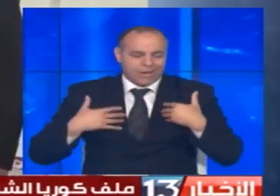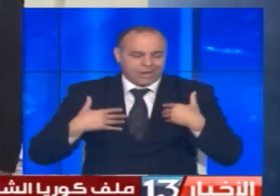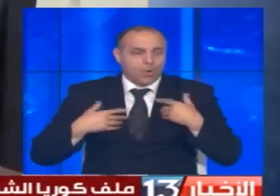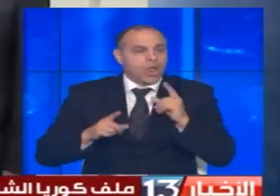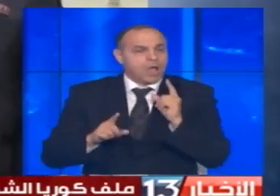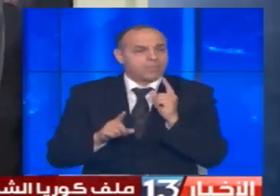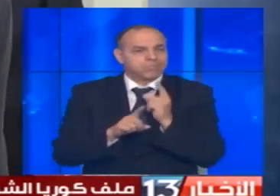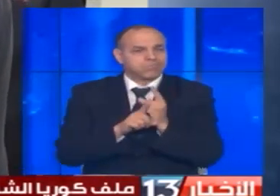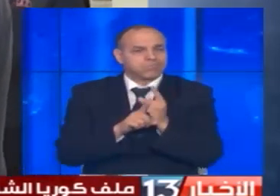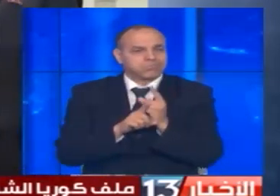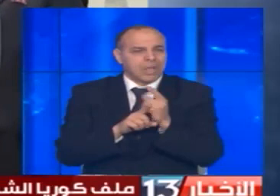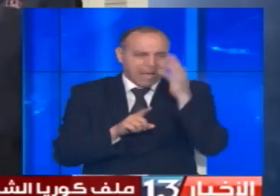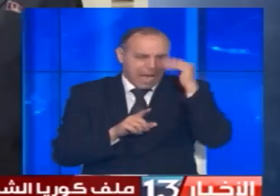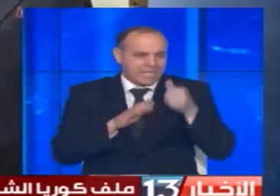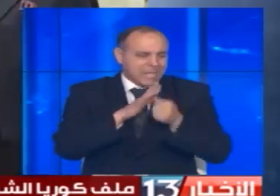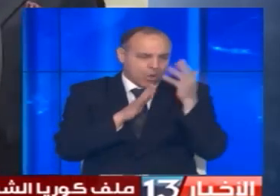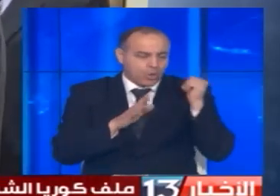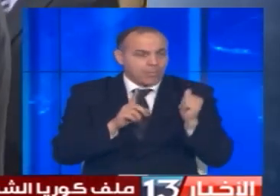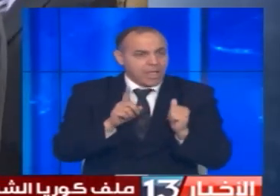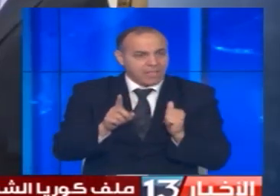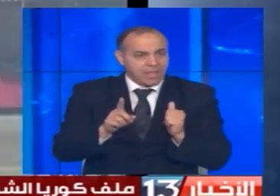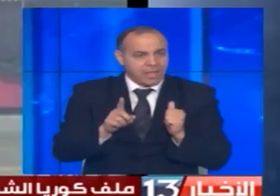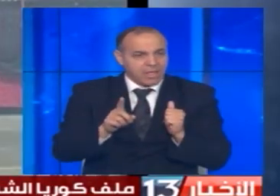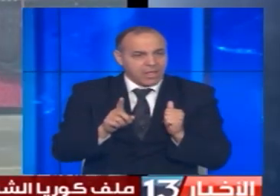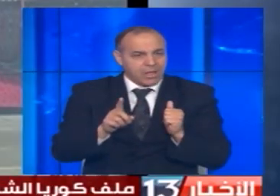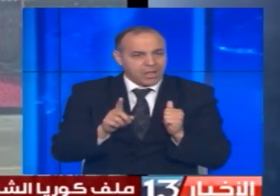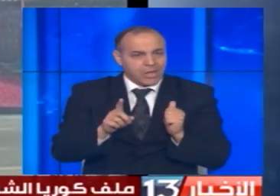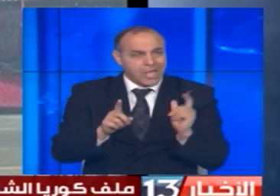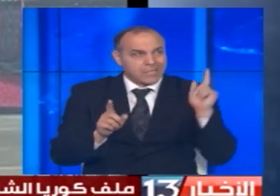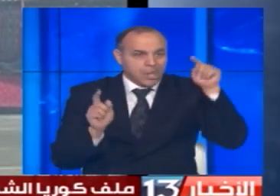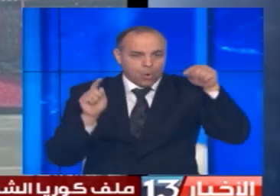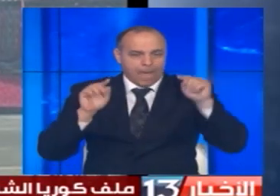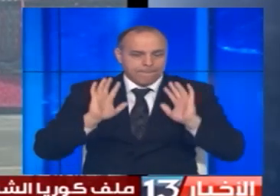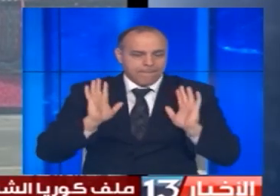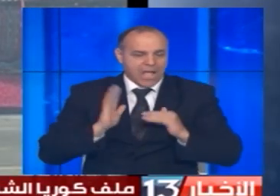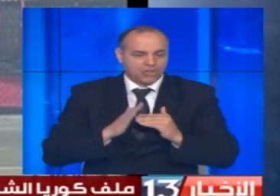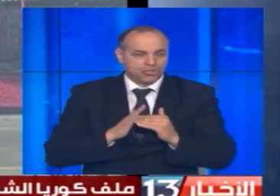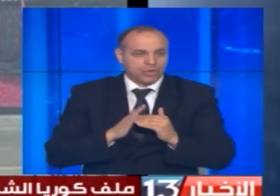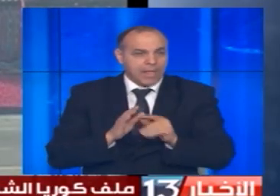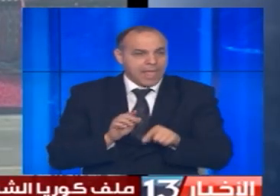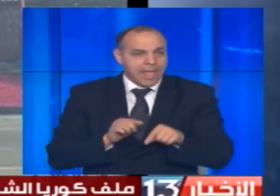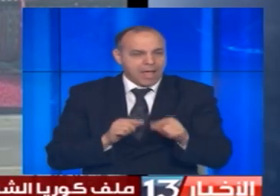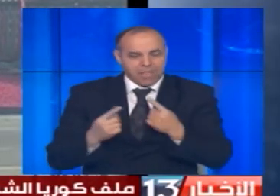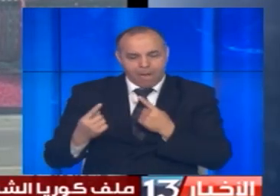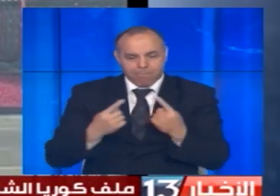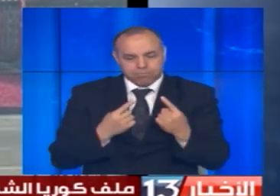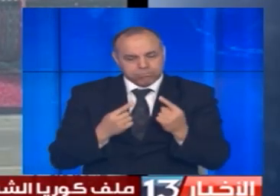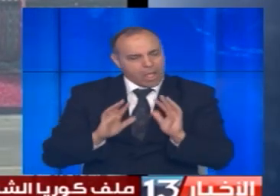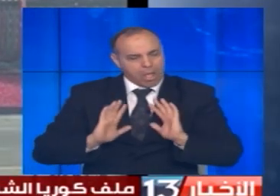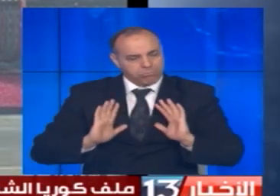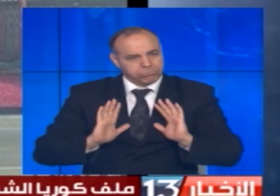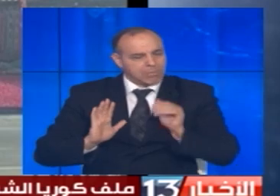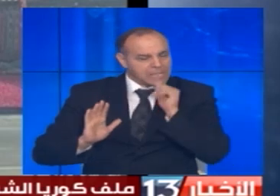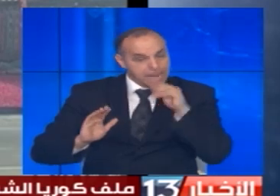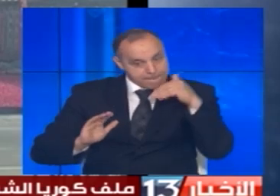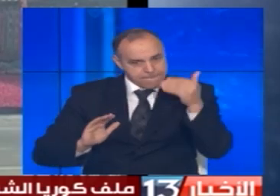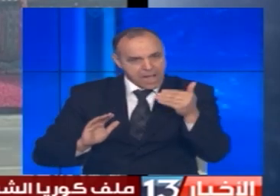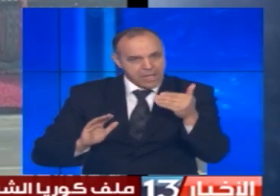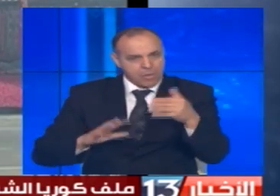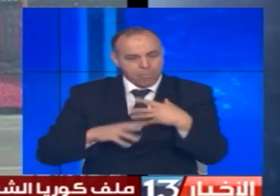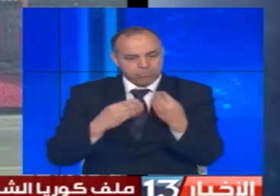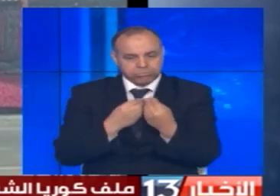بعدم تنفيذ بيونغ يانغ أي تجارب صاروخية خلال فترة التفاوض التي من المنتظر أن